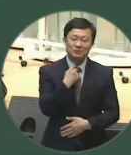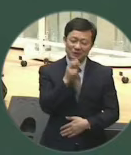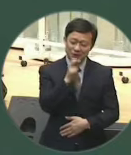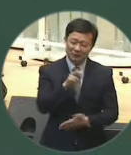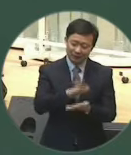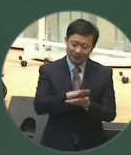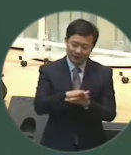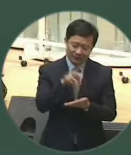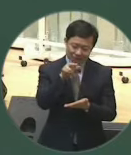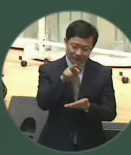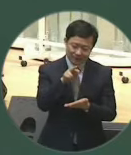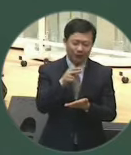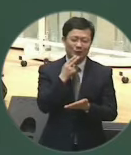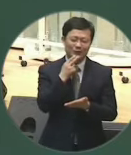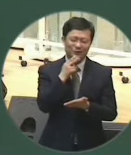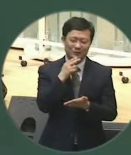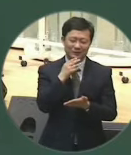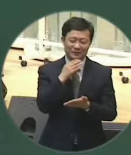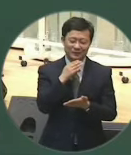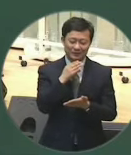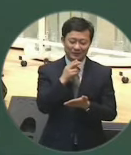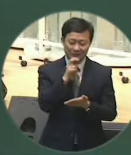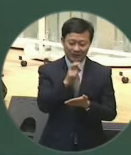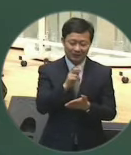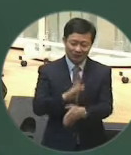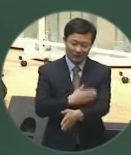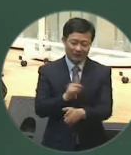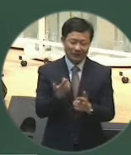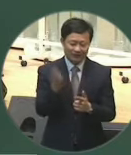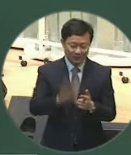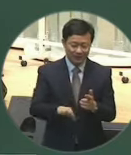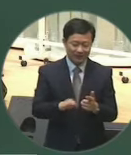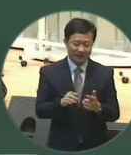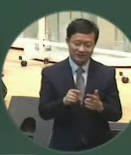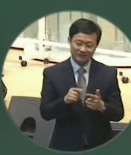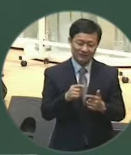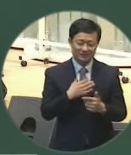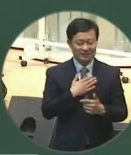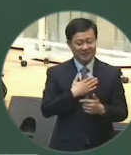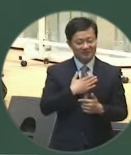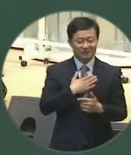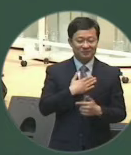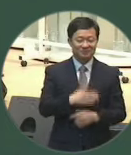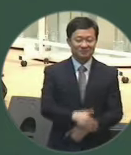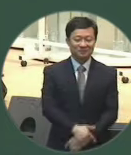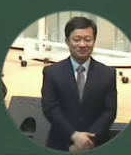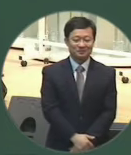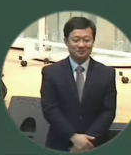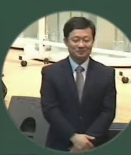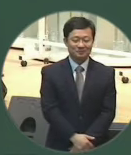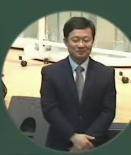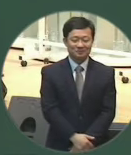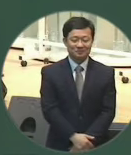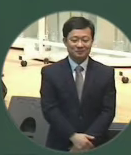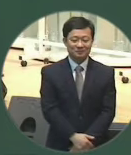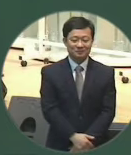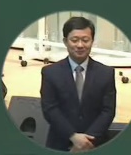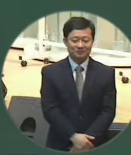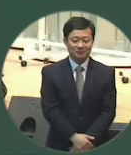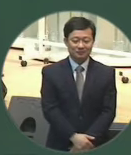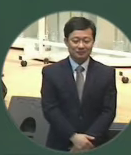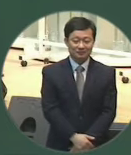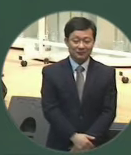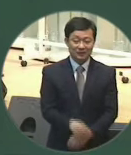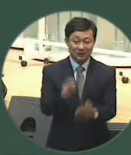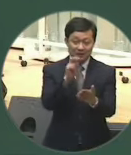틀리거나 박자가 틀리거나 그렇진 않습니다. Well, of course, I'm not necessarily out of tune or out of beat. 그런 분들은